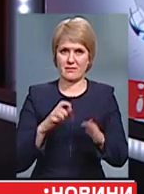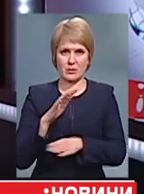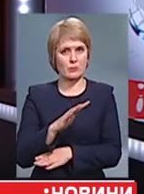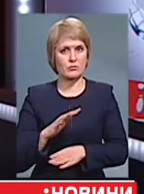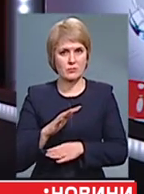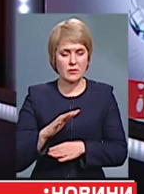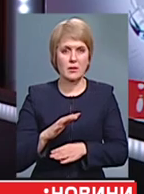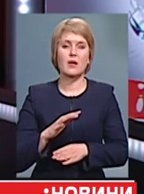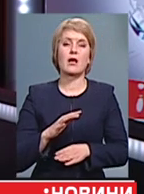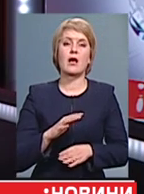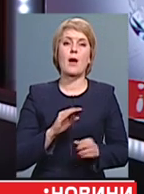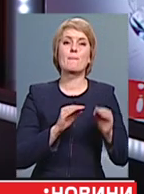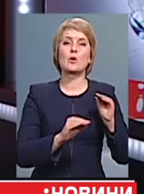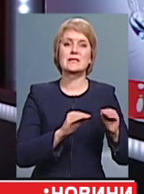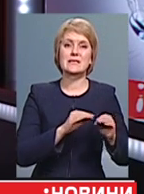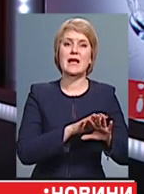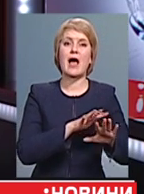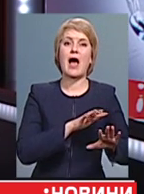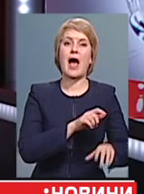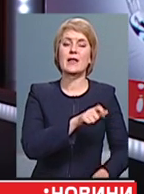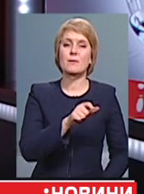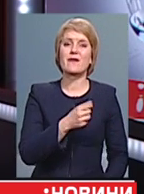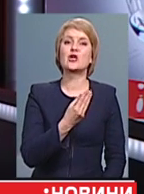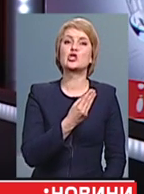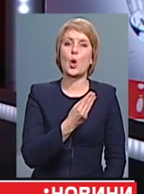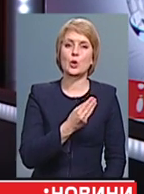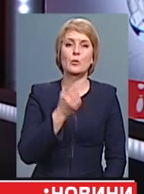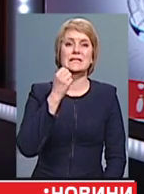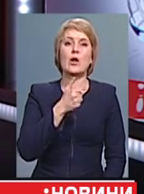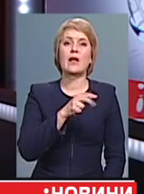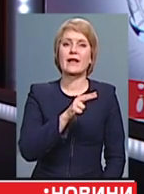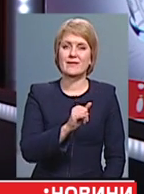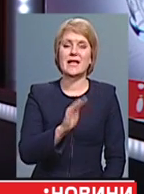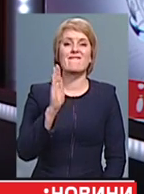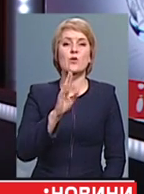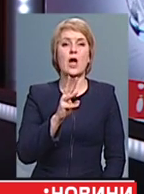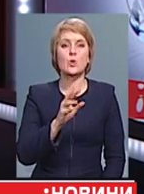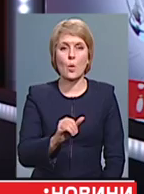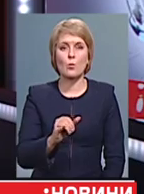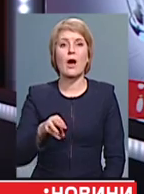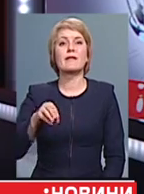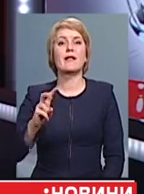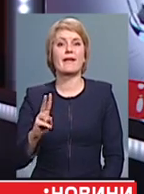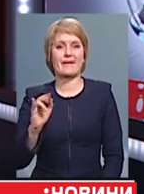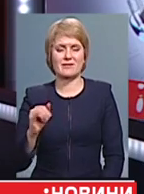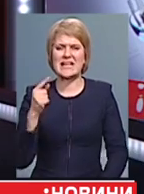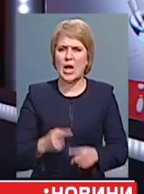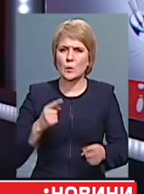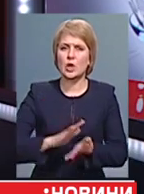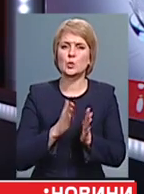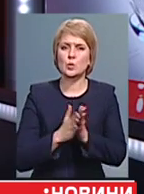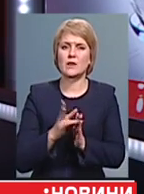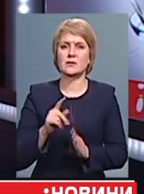тиші. Під вогнем були позиції армійців у Широкиному, Старогнатівці, Водяному і Талаківці. Загострилася ситуація і на